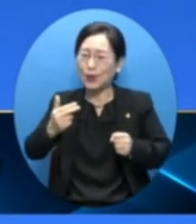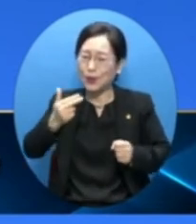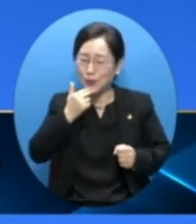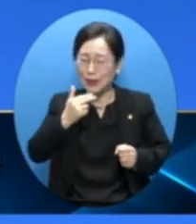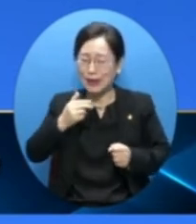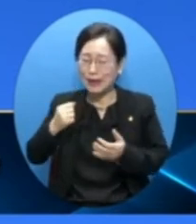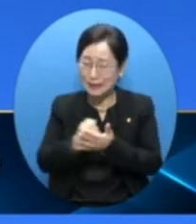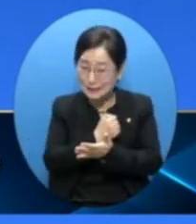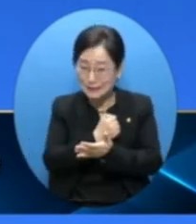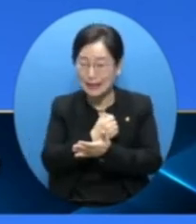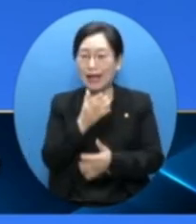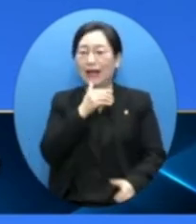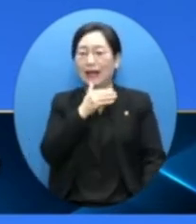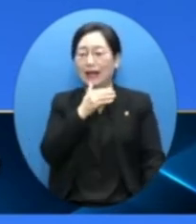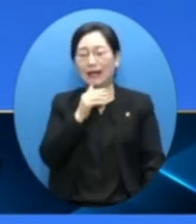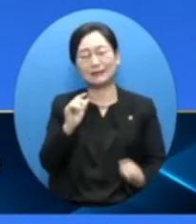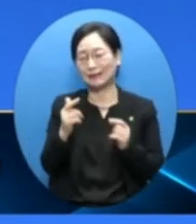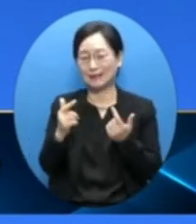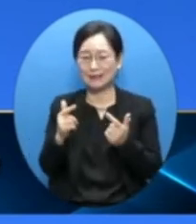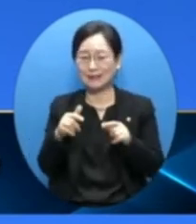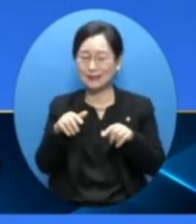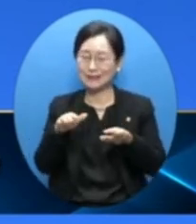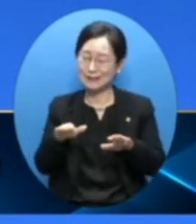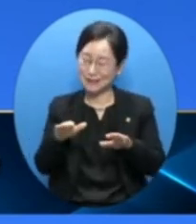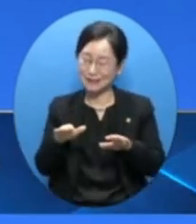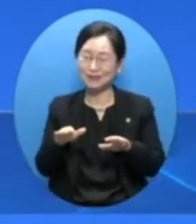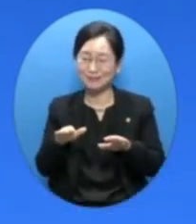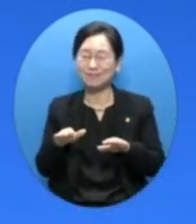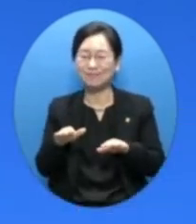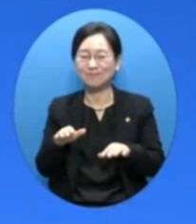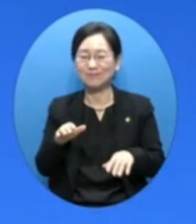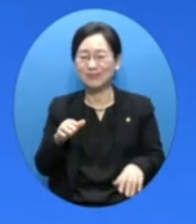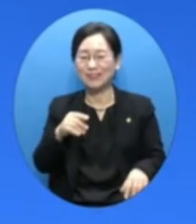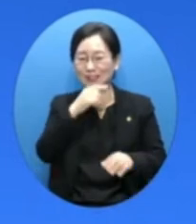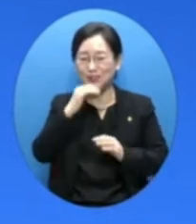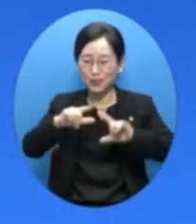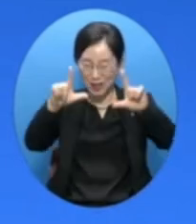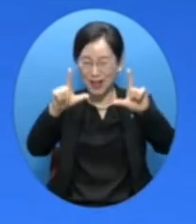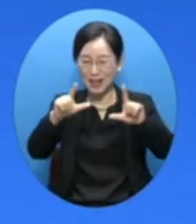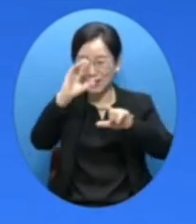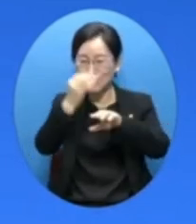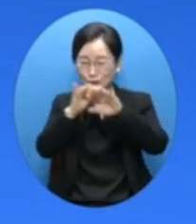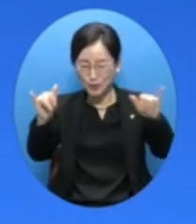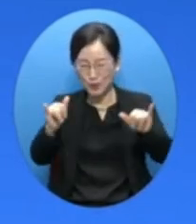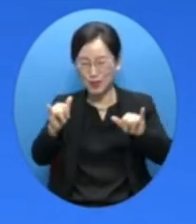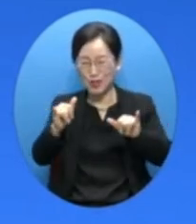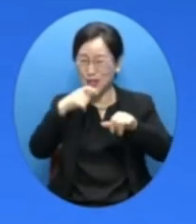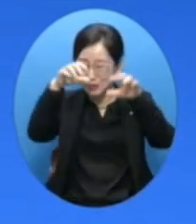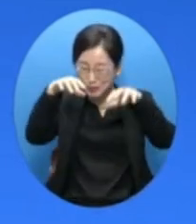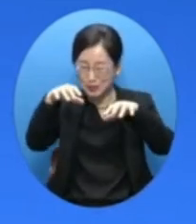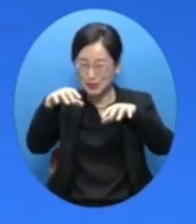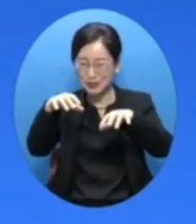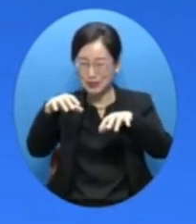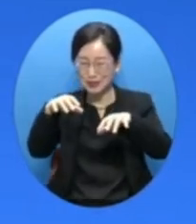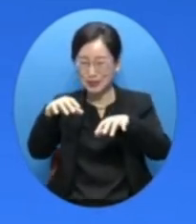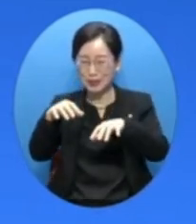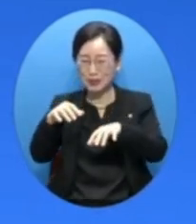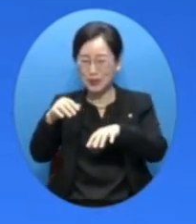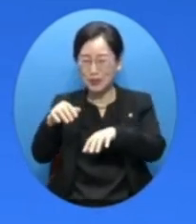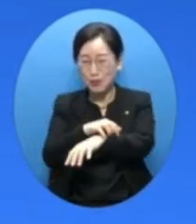했다가 아니다. 그래도 주일날 성도님들이 불편하더라도 비 안 맞는 게